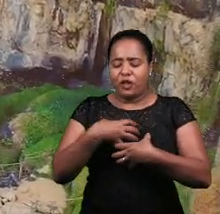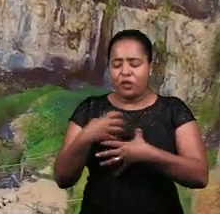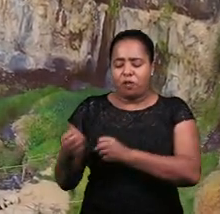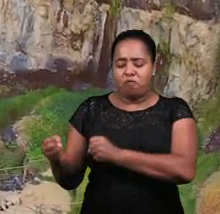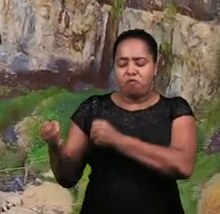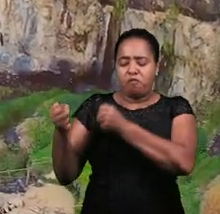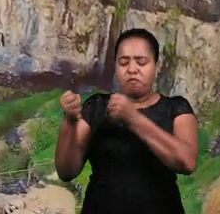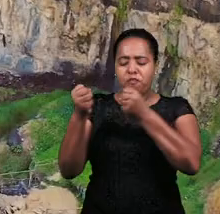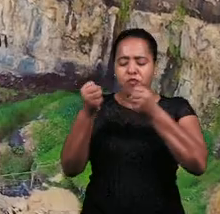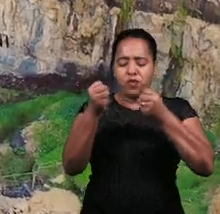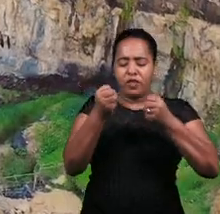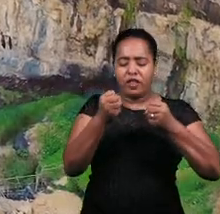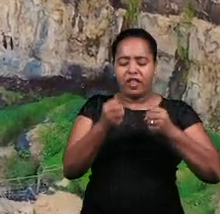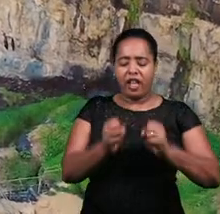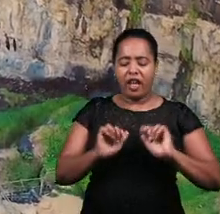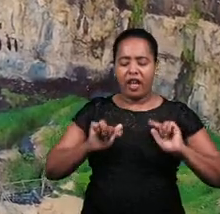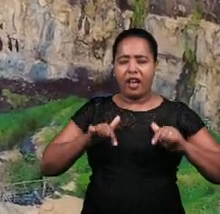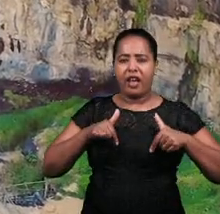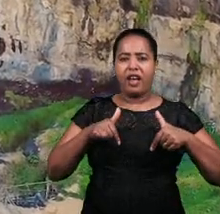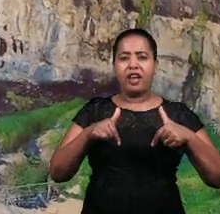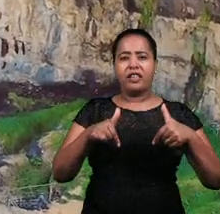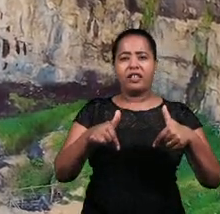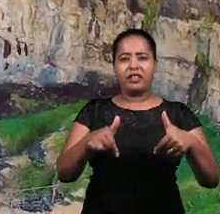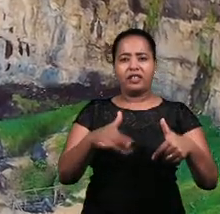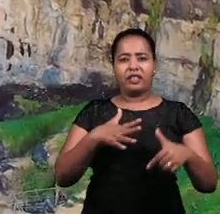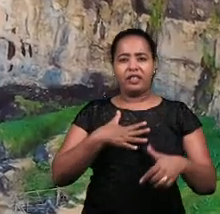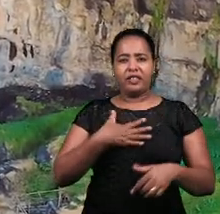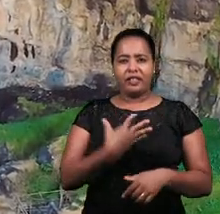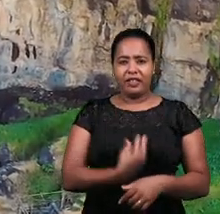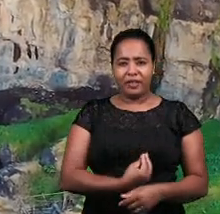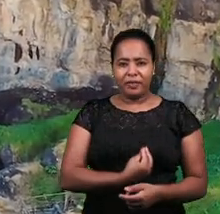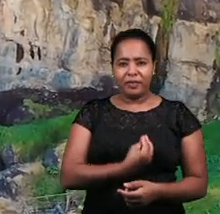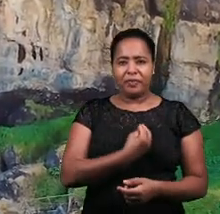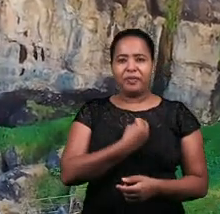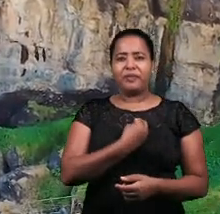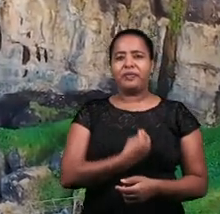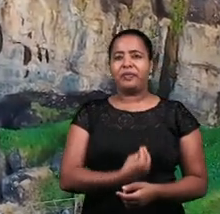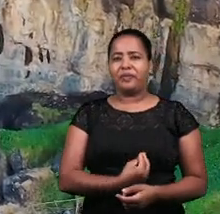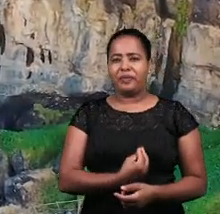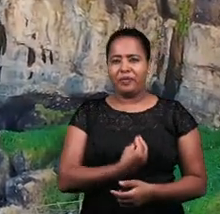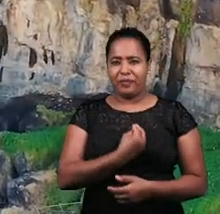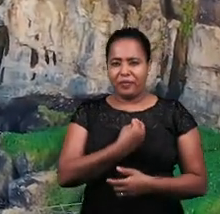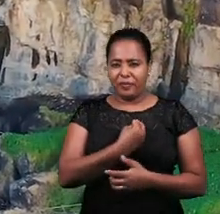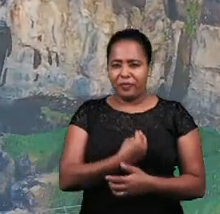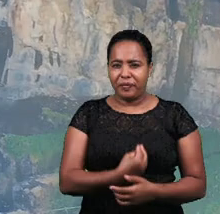é seu braço, insônio seu